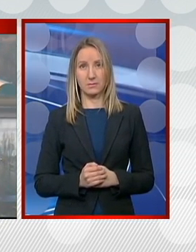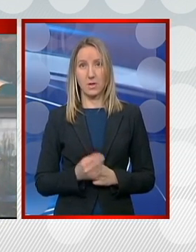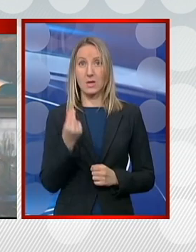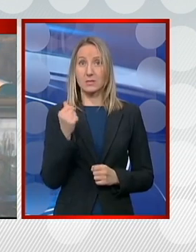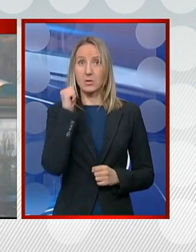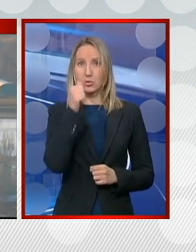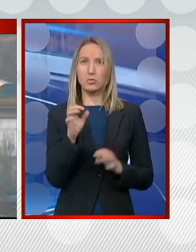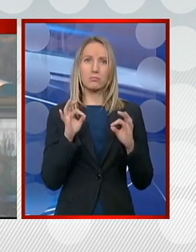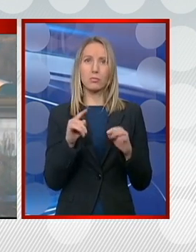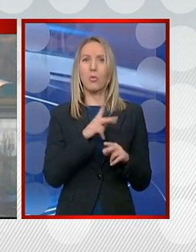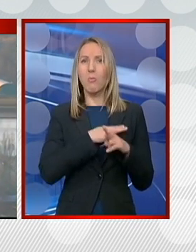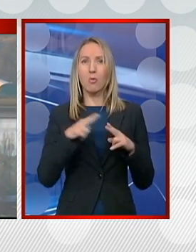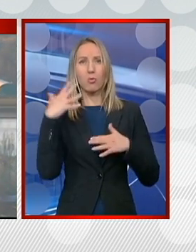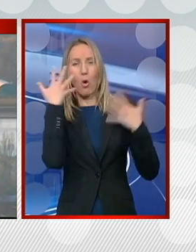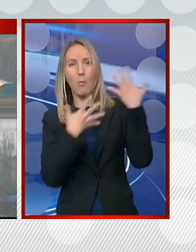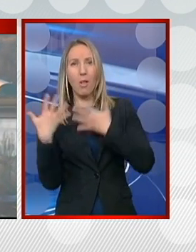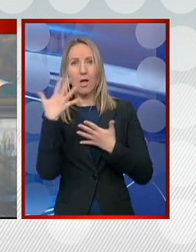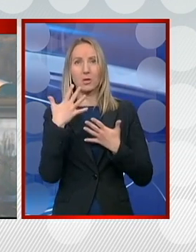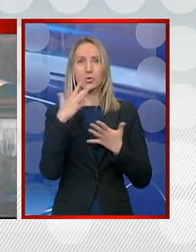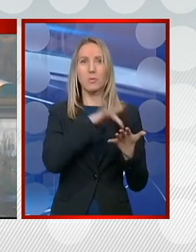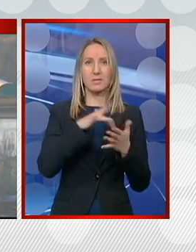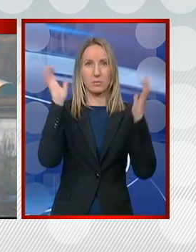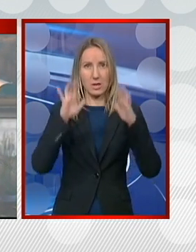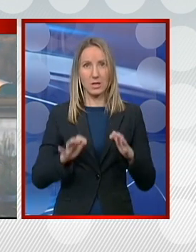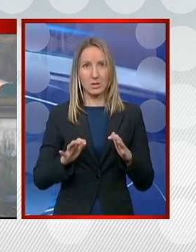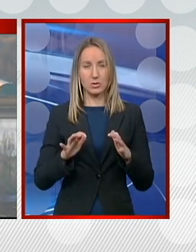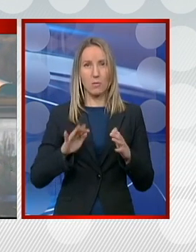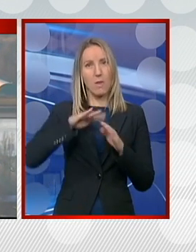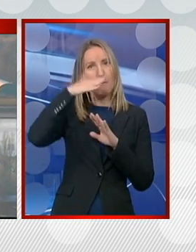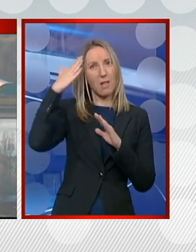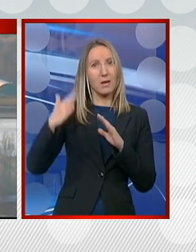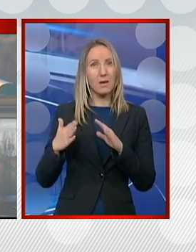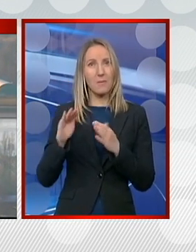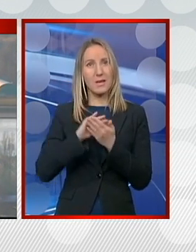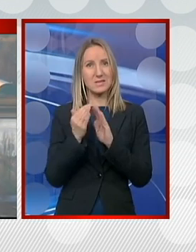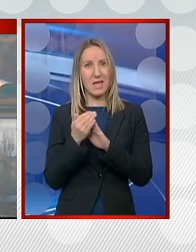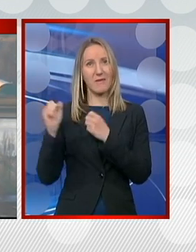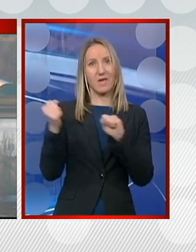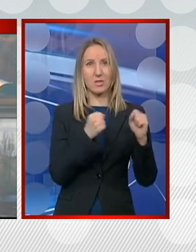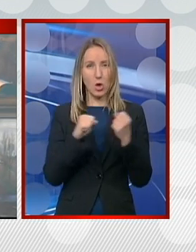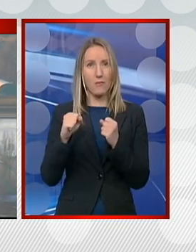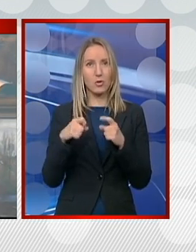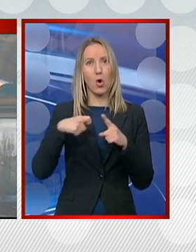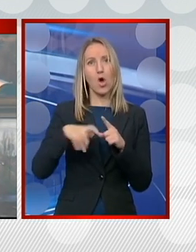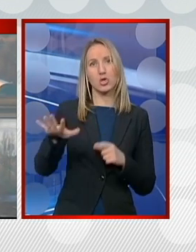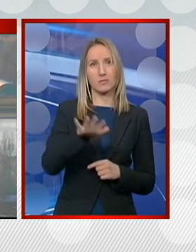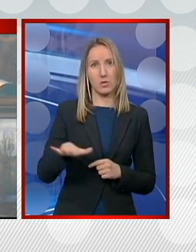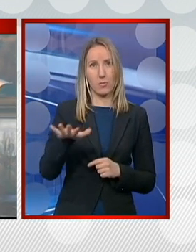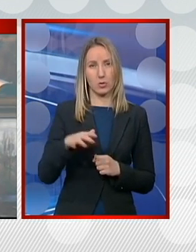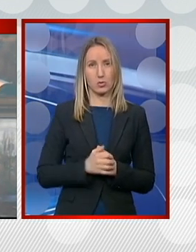U Srbiji sutra umereno do potpuno oblačno, mestimično s kišom, u višim planinama sneg i vetrovito u košarskom